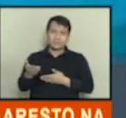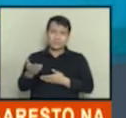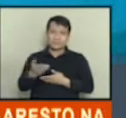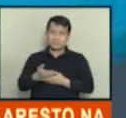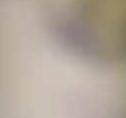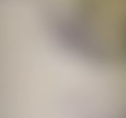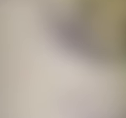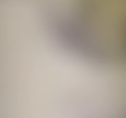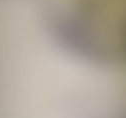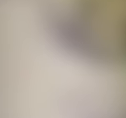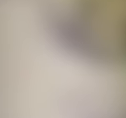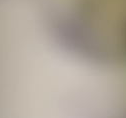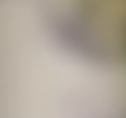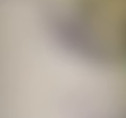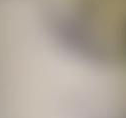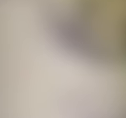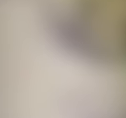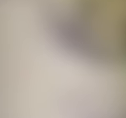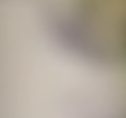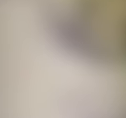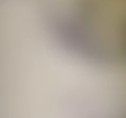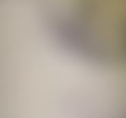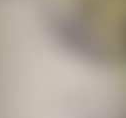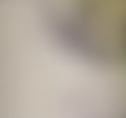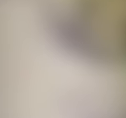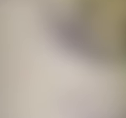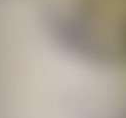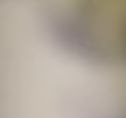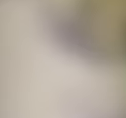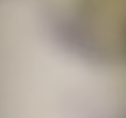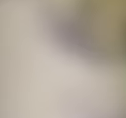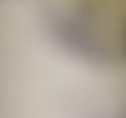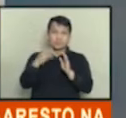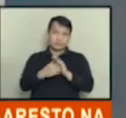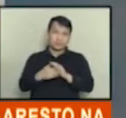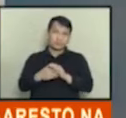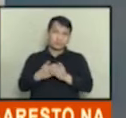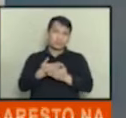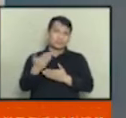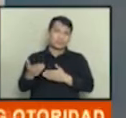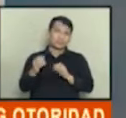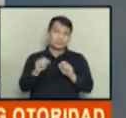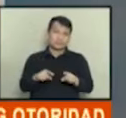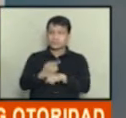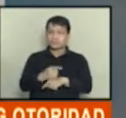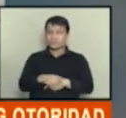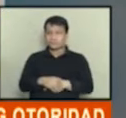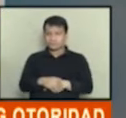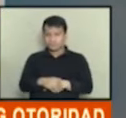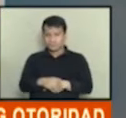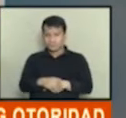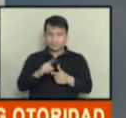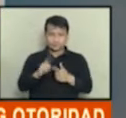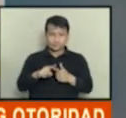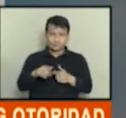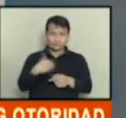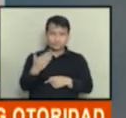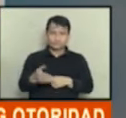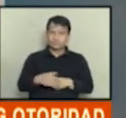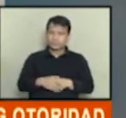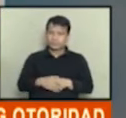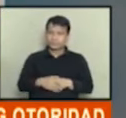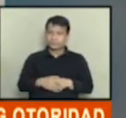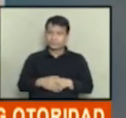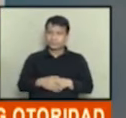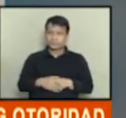Then okay. Yung iWatch, merong mga nakasave na photos. Hindi niya na-delete na ibenta niya dun sa tropa namin. Then, nung tinawagan kagad